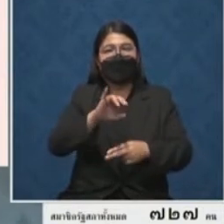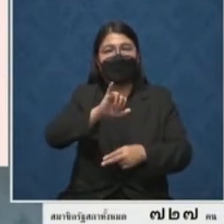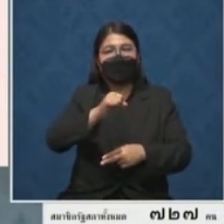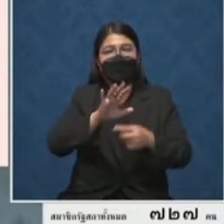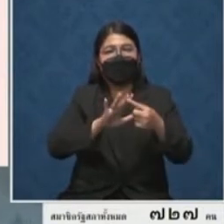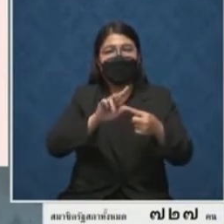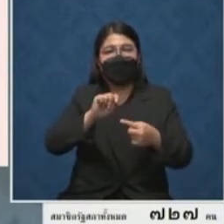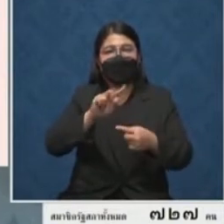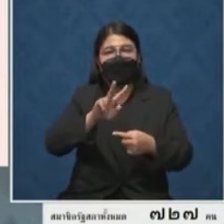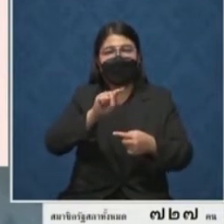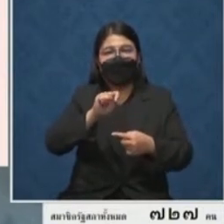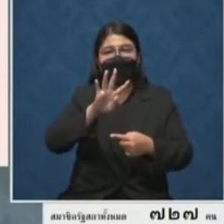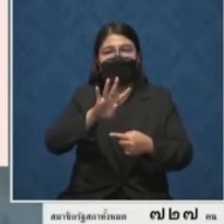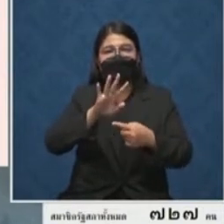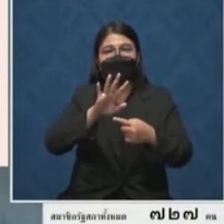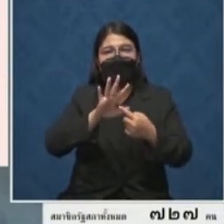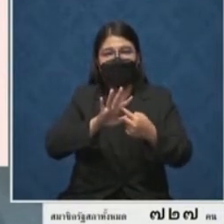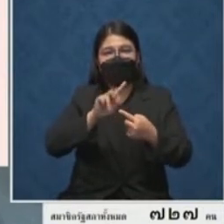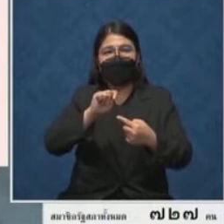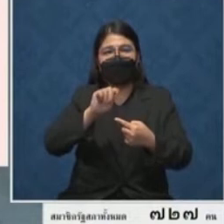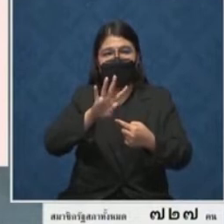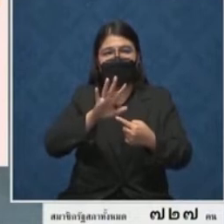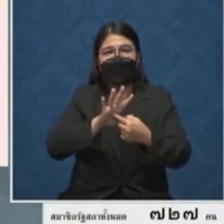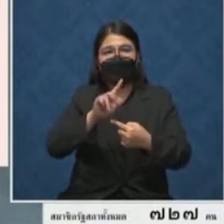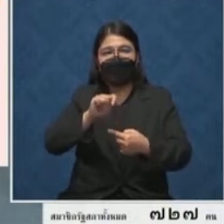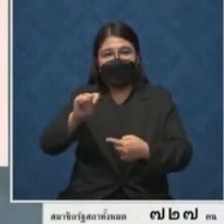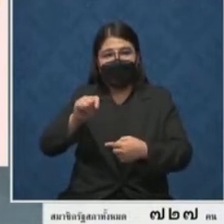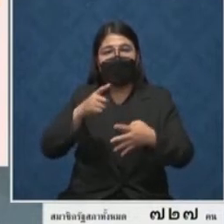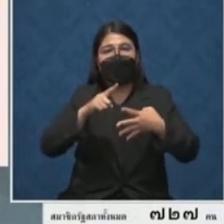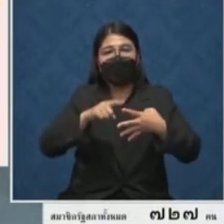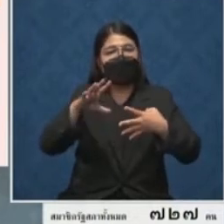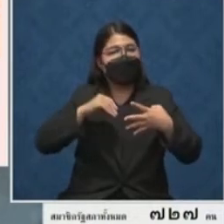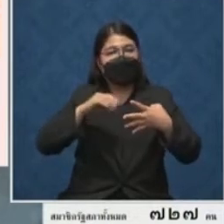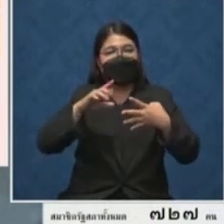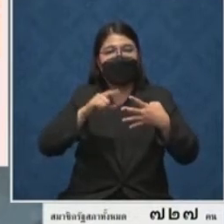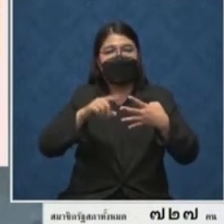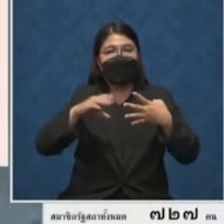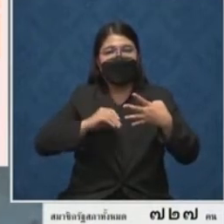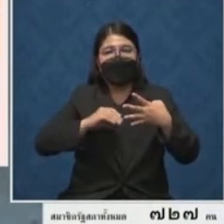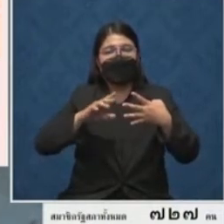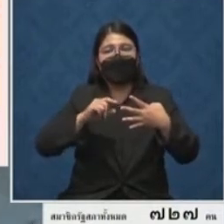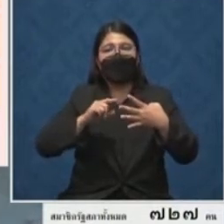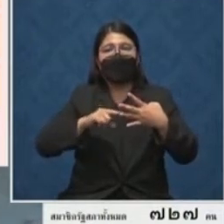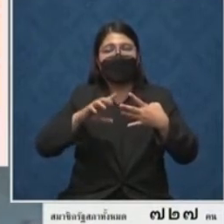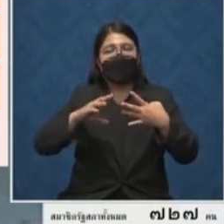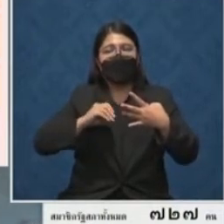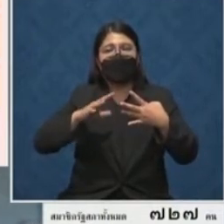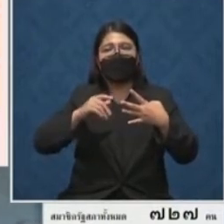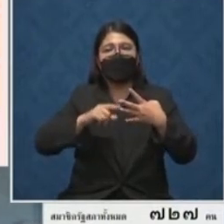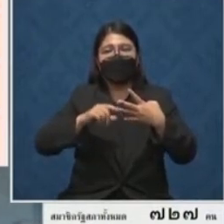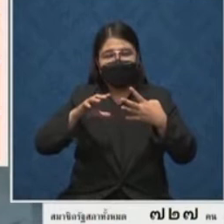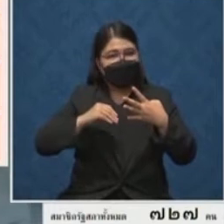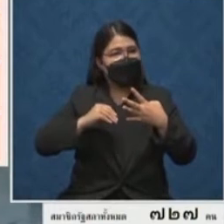รมทัศน ์1ไม่รับหลักการ2ไม่รับหลักการ3ไม่รับหลักการ4ไม่รับหลักการ